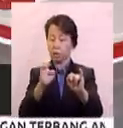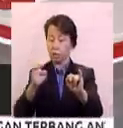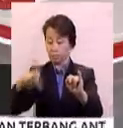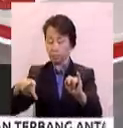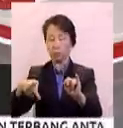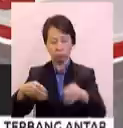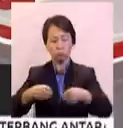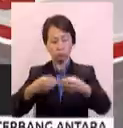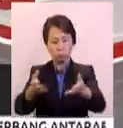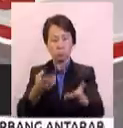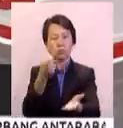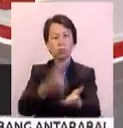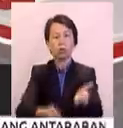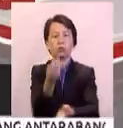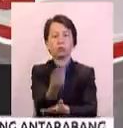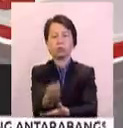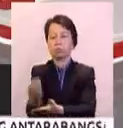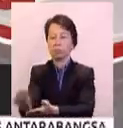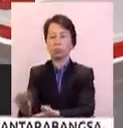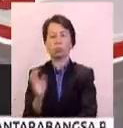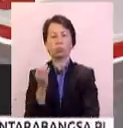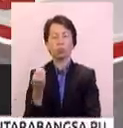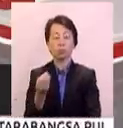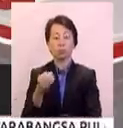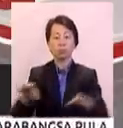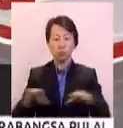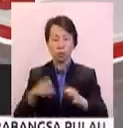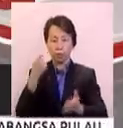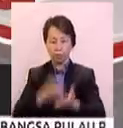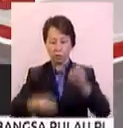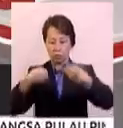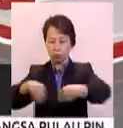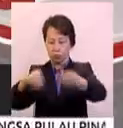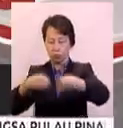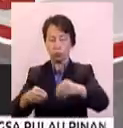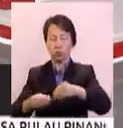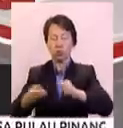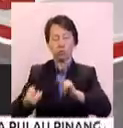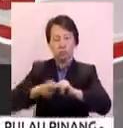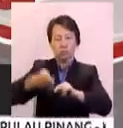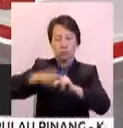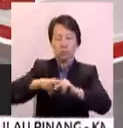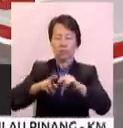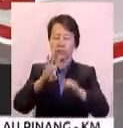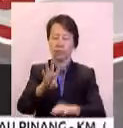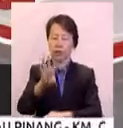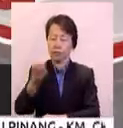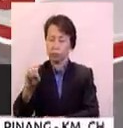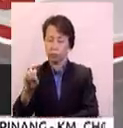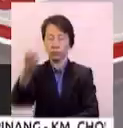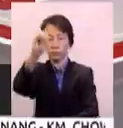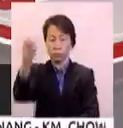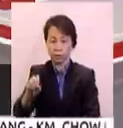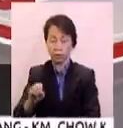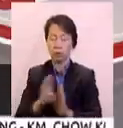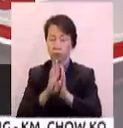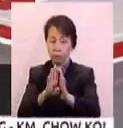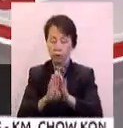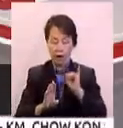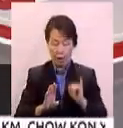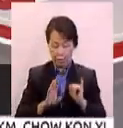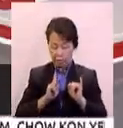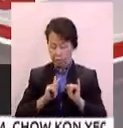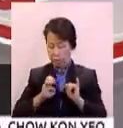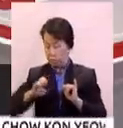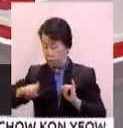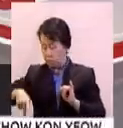dengan tawaran harga barangan yang berpatutan membuatkan nilai jualannya meningkat sehingga 40%. Ia membuktikan iKeep